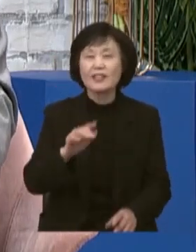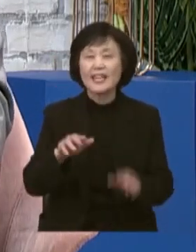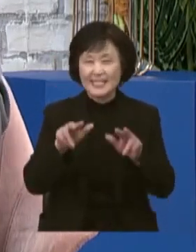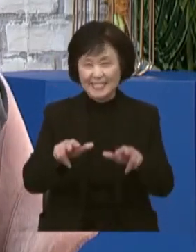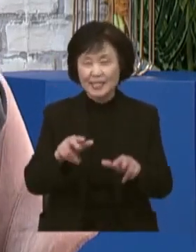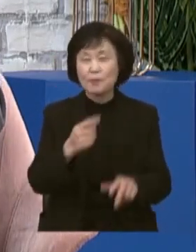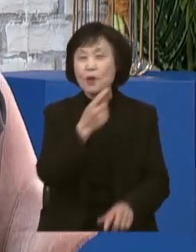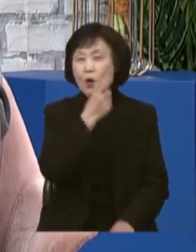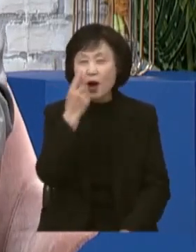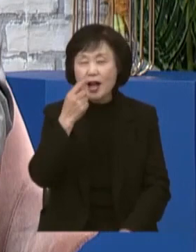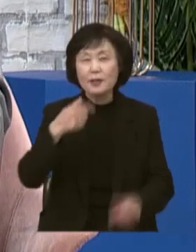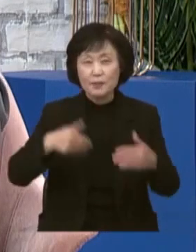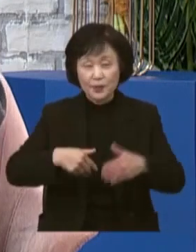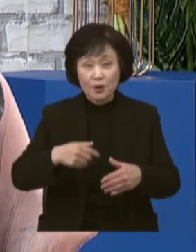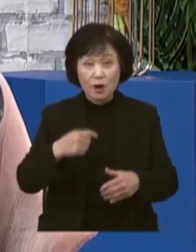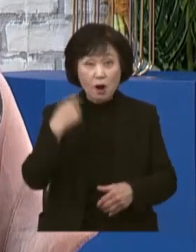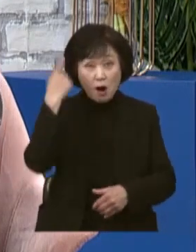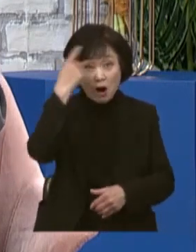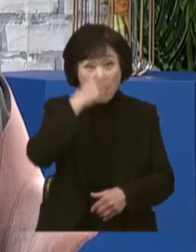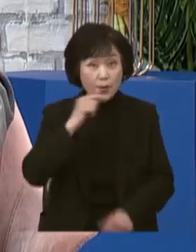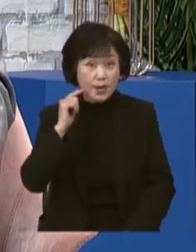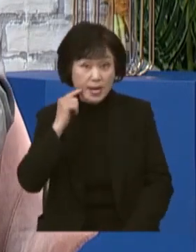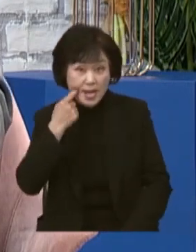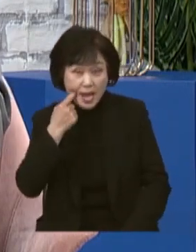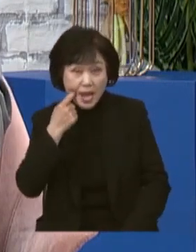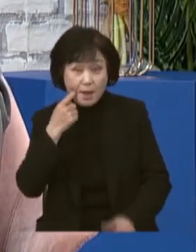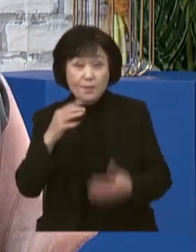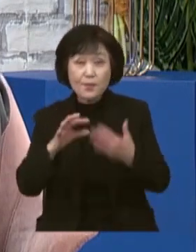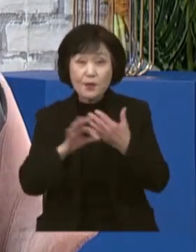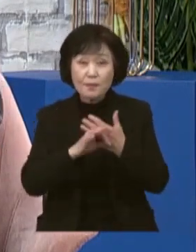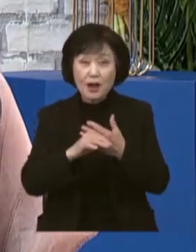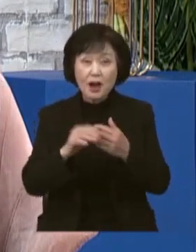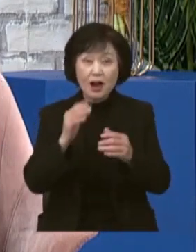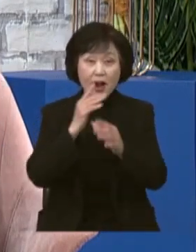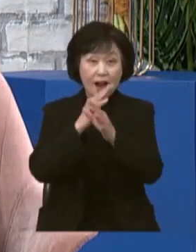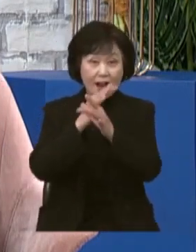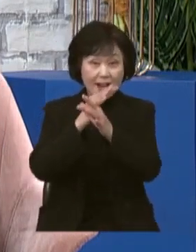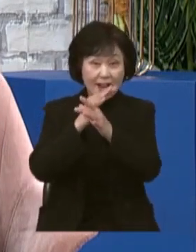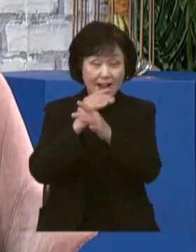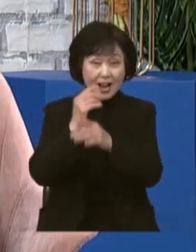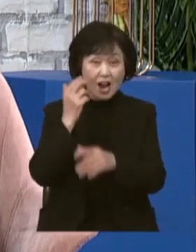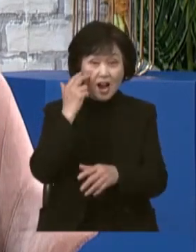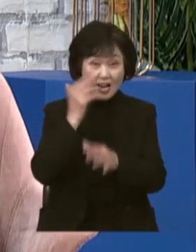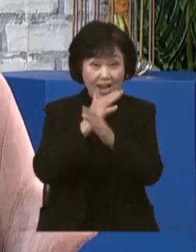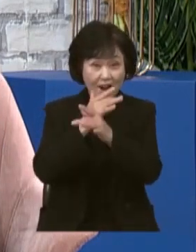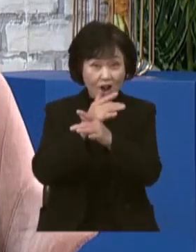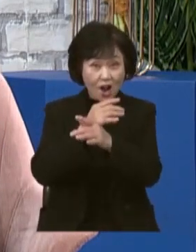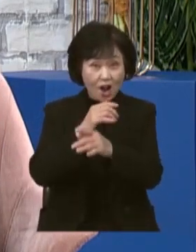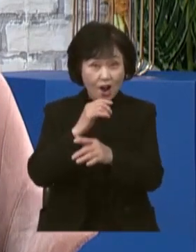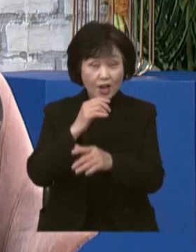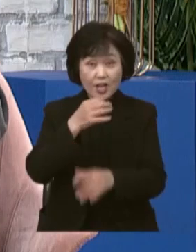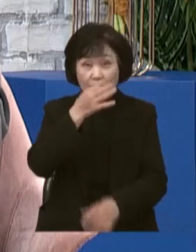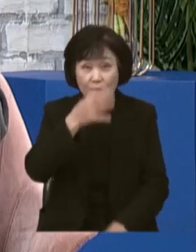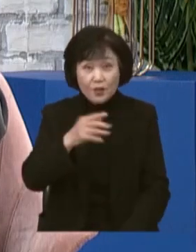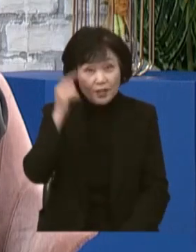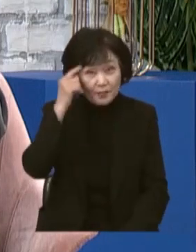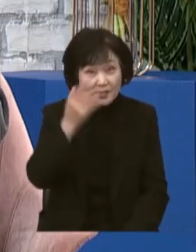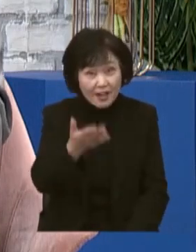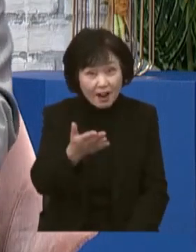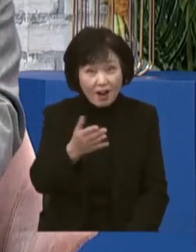진짜 확인 좀 하려고 그래요 얼굴이 예쁘면 개그하기 힘들다 이런 말 있었어요 옛날에? 있었죠 있었어요?